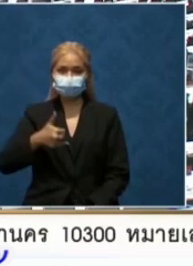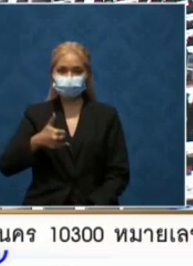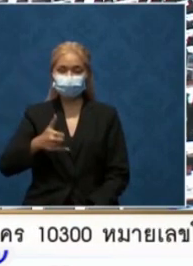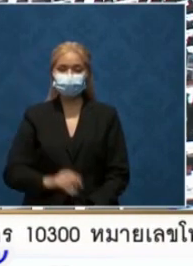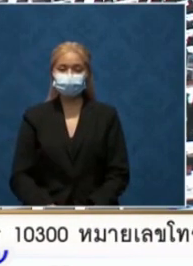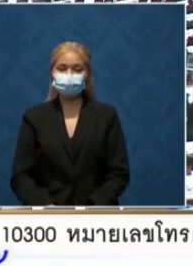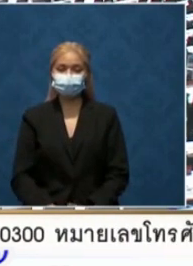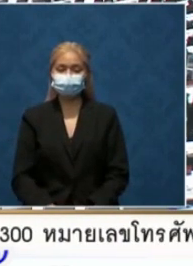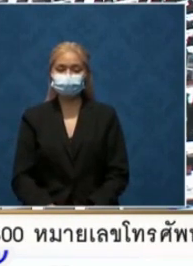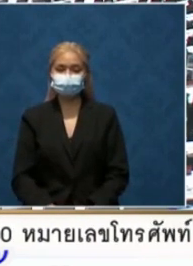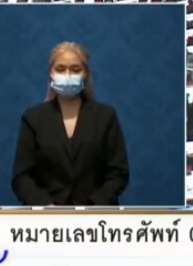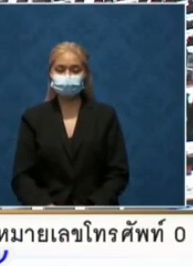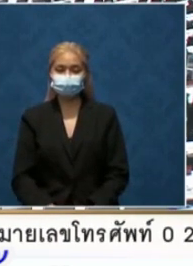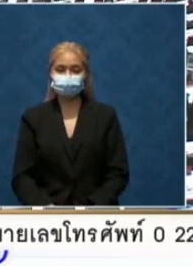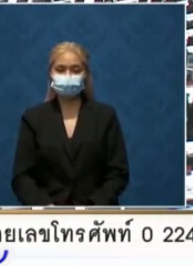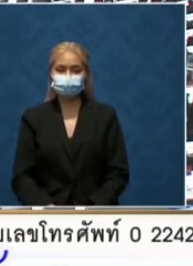6